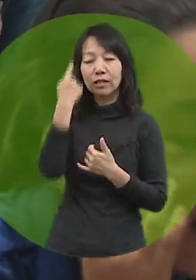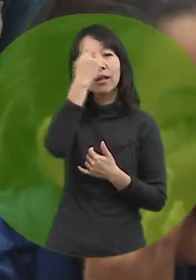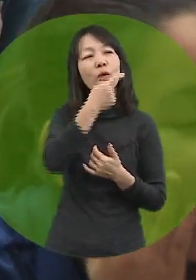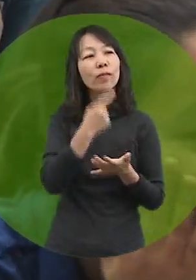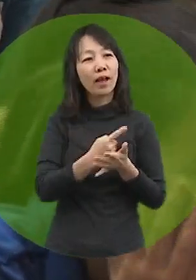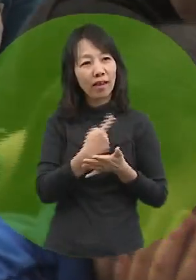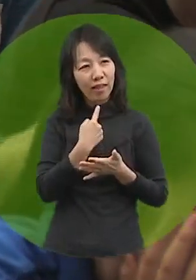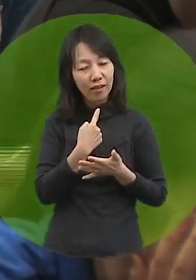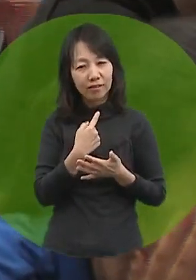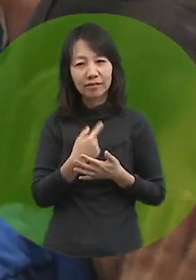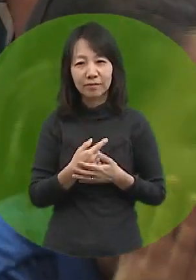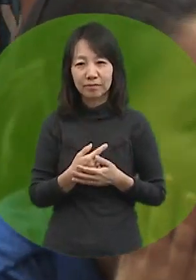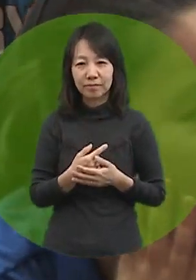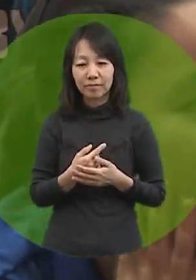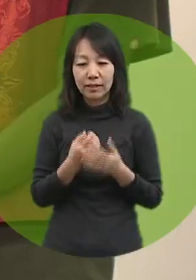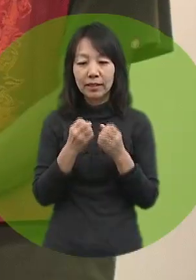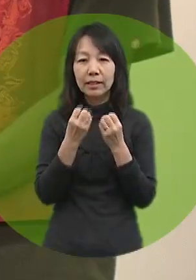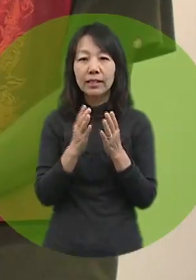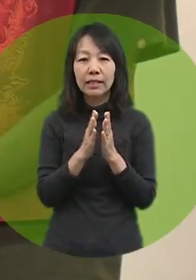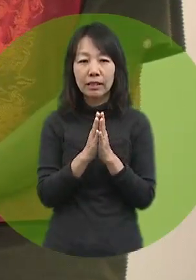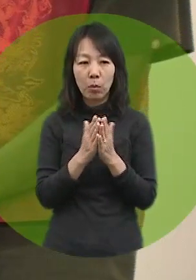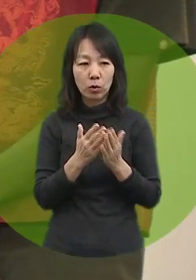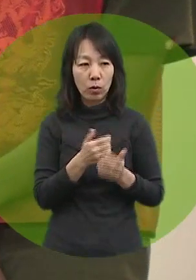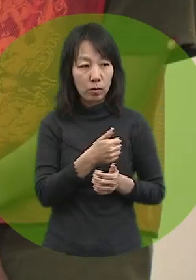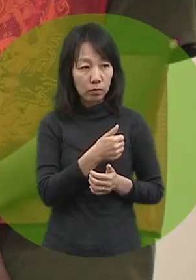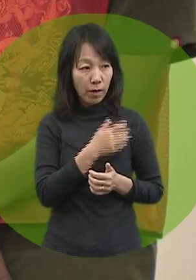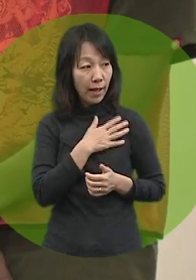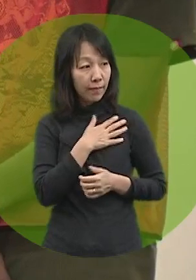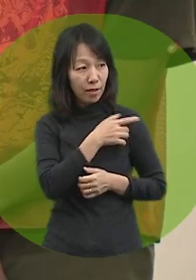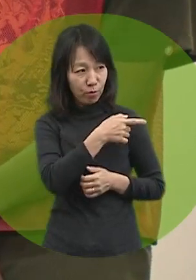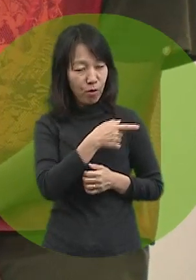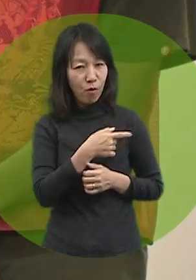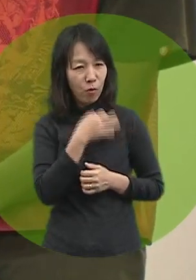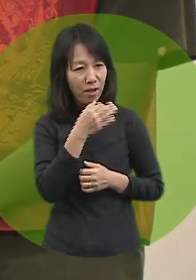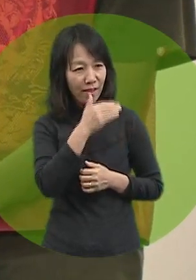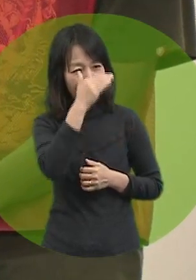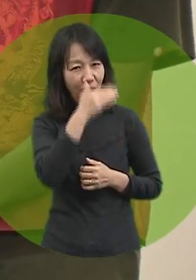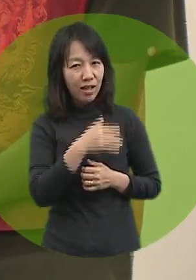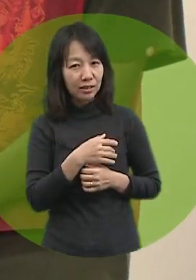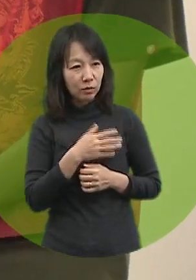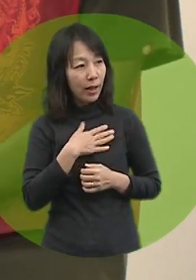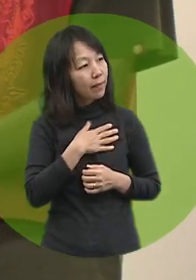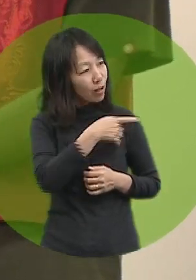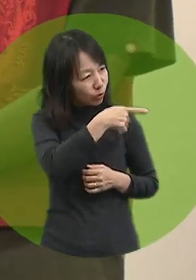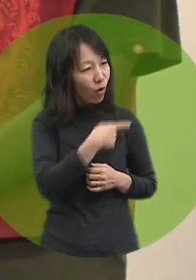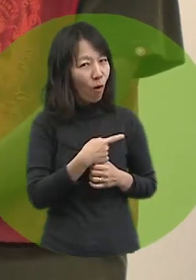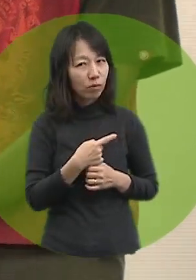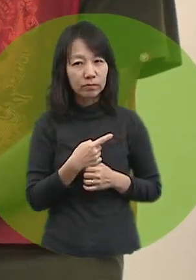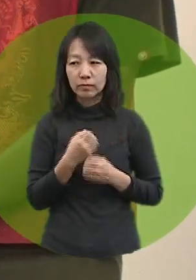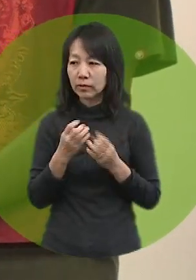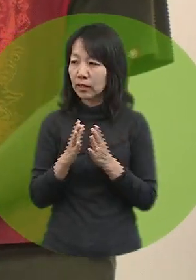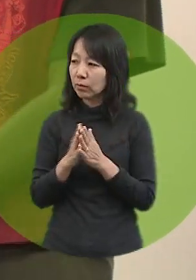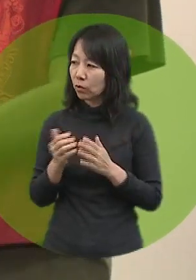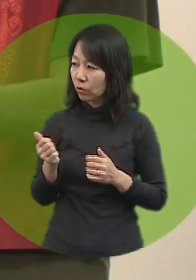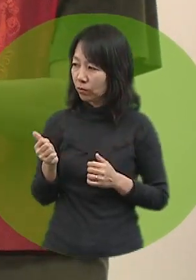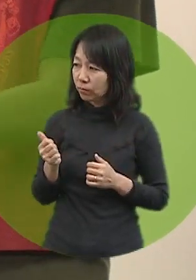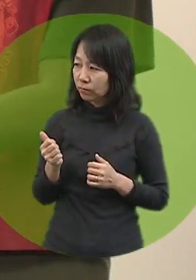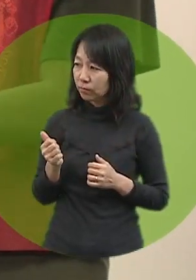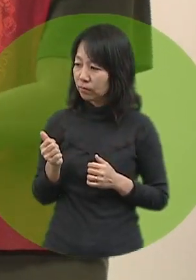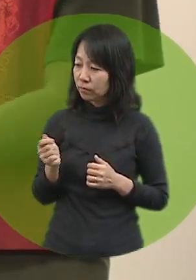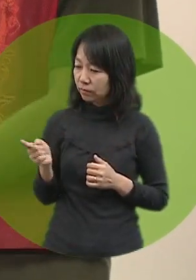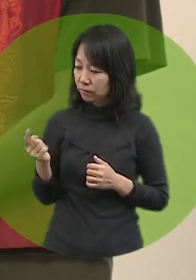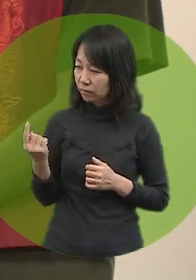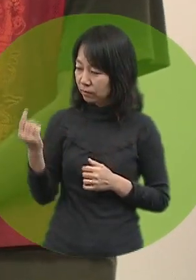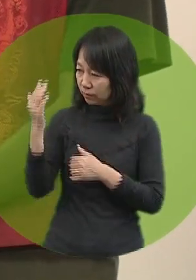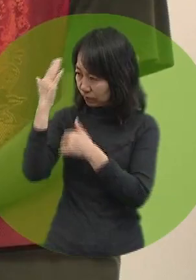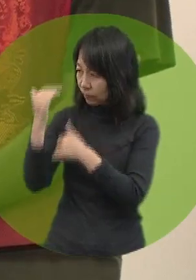めっちゃ怖い。 身元、 はい、 分かってんの。 はい、すいません。 何やった分かってんの。 はい、身元、 はい、 お前なんでここに呼